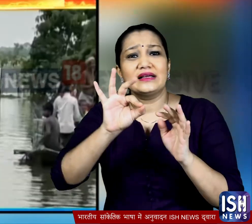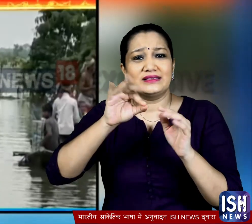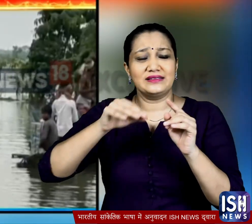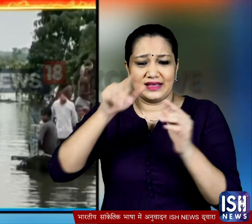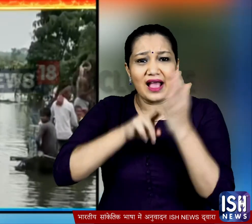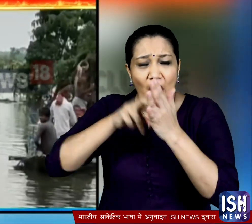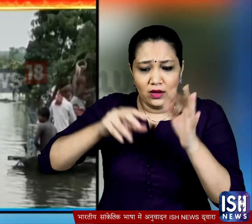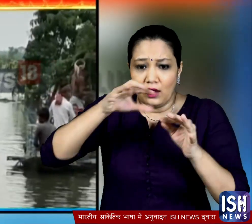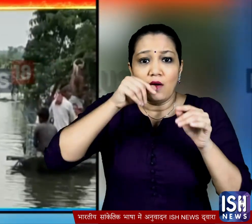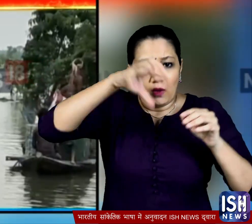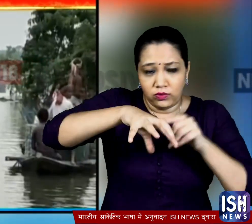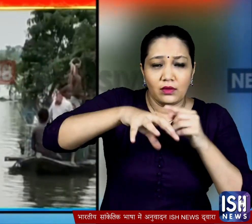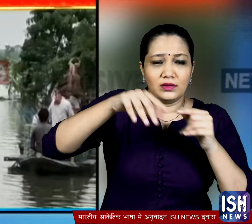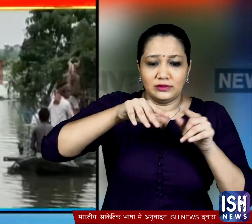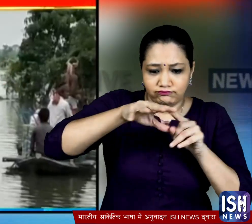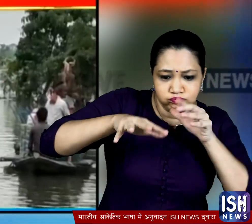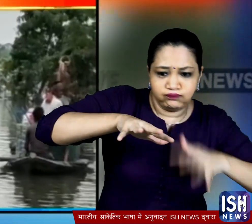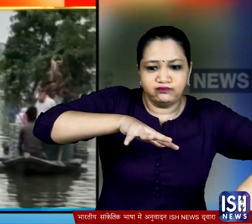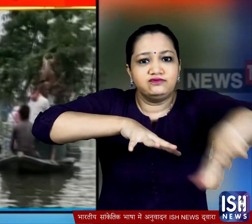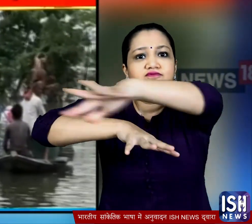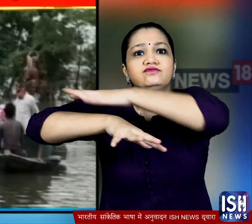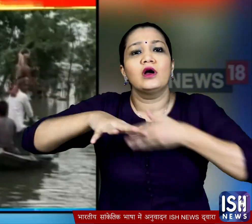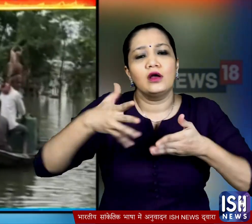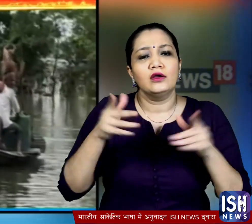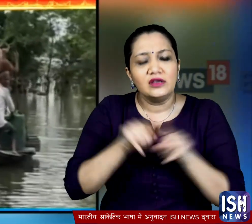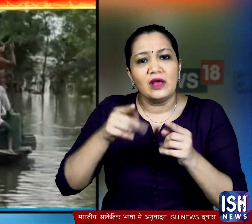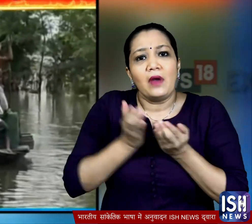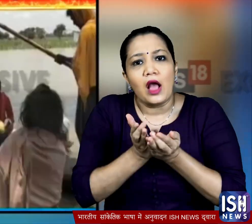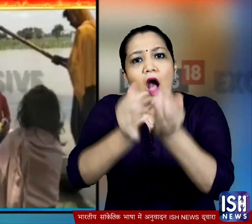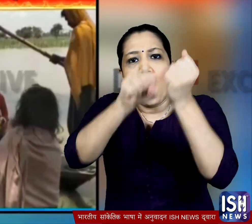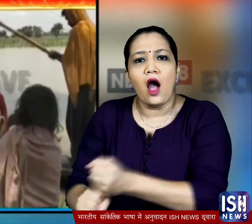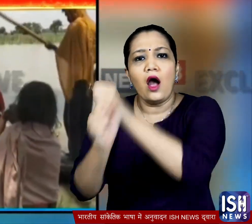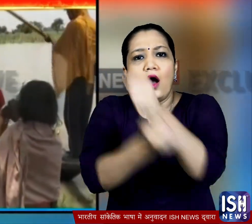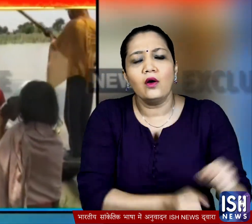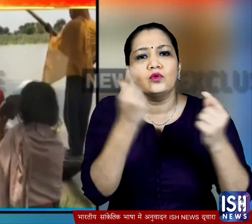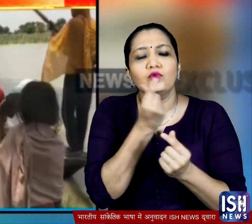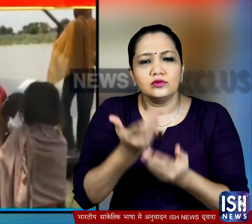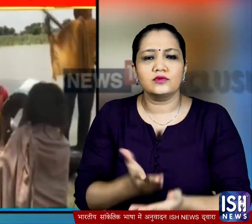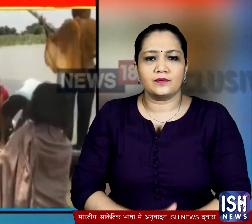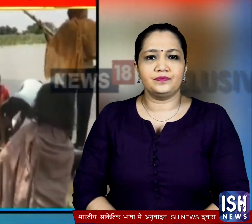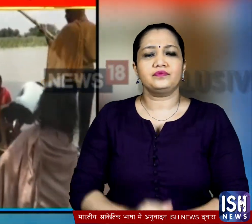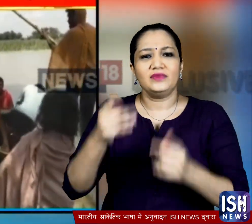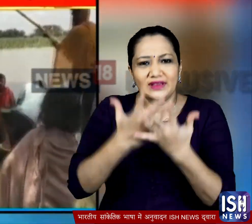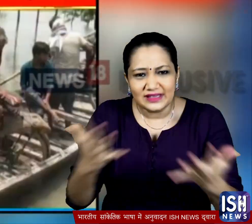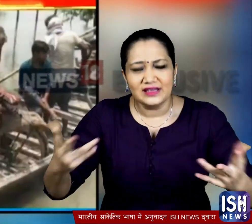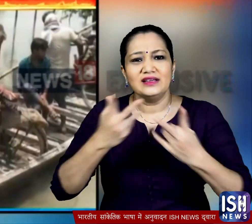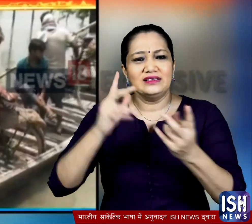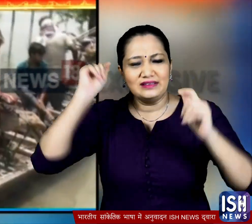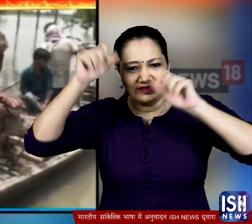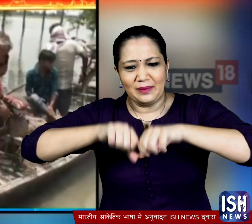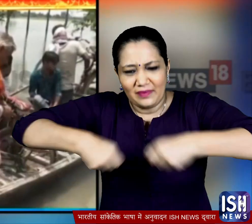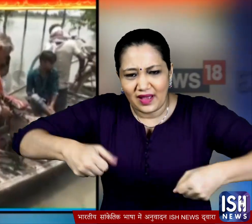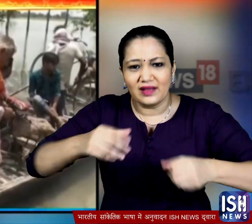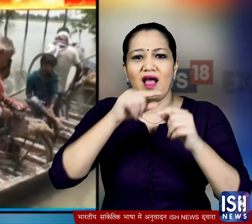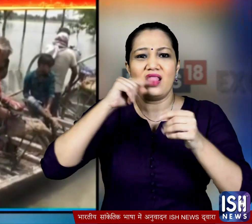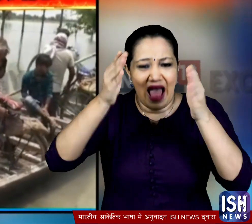गए हैं। लोग अब नावों के सहारे ही सुरक्षित जगहों तक पहुंचने की जद्दोजहद में लगे हैं। पानी में चलती नावों पर लोगों के सामान की गठरियां,